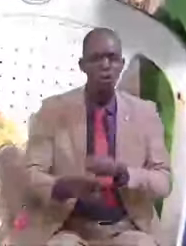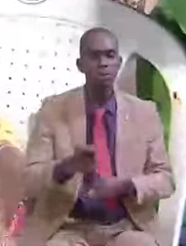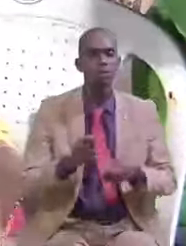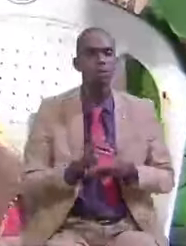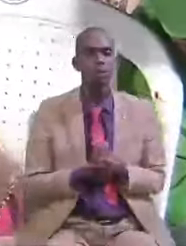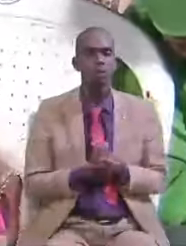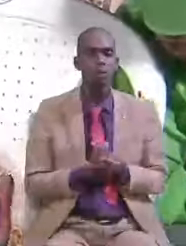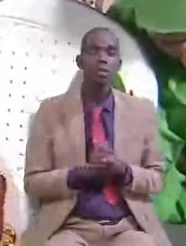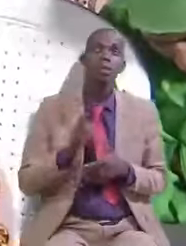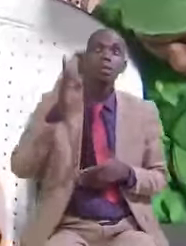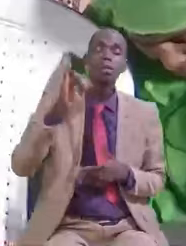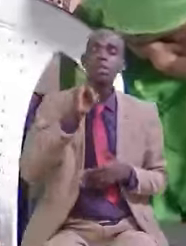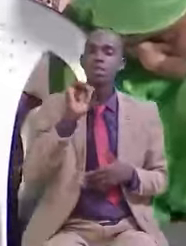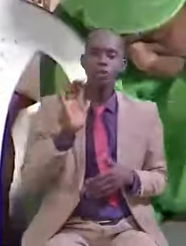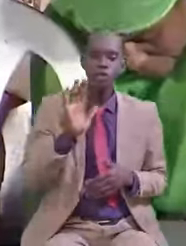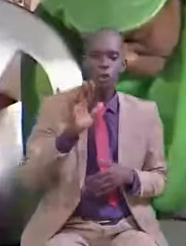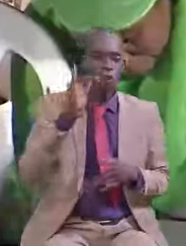Il est le sacrifice final.